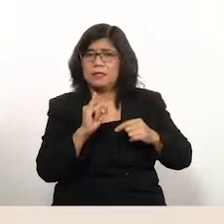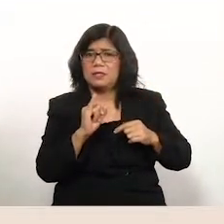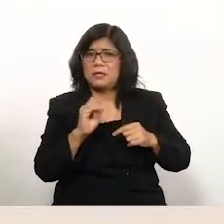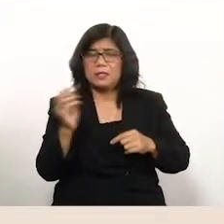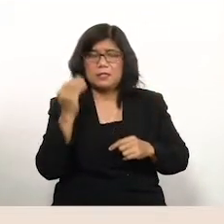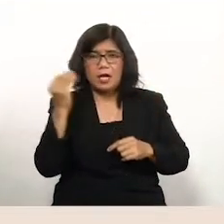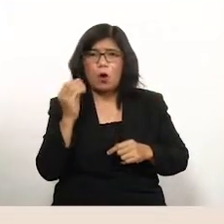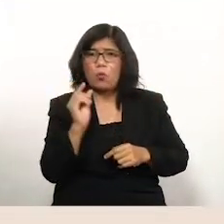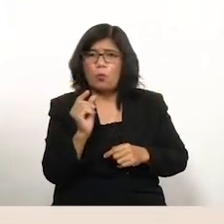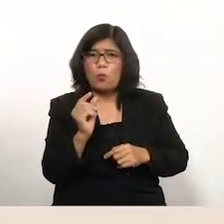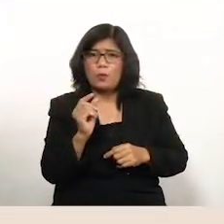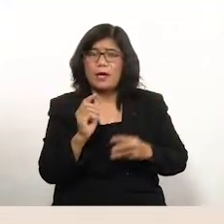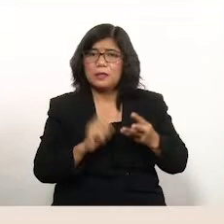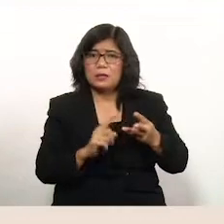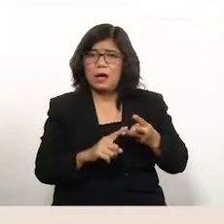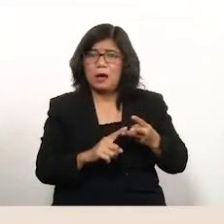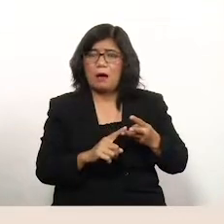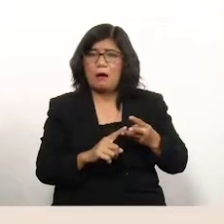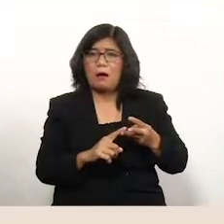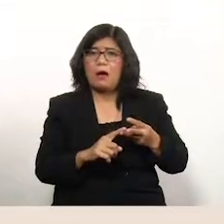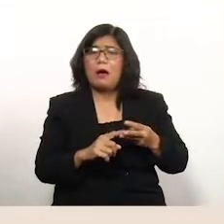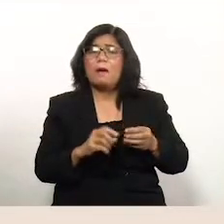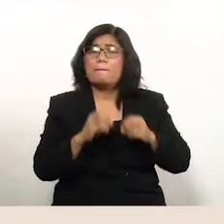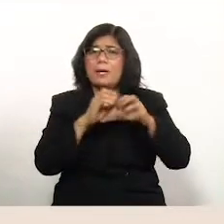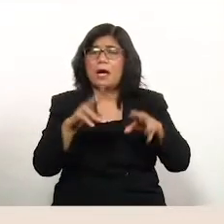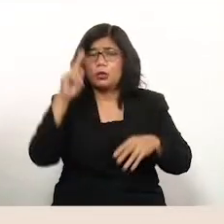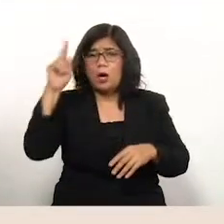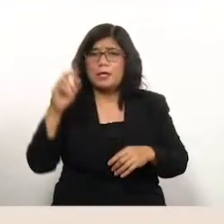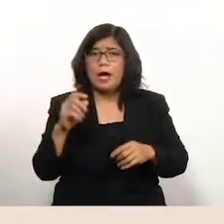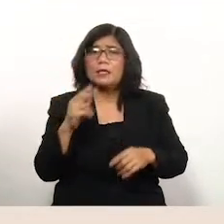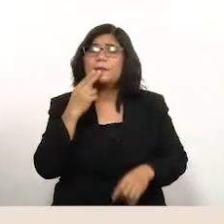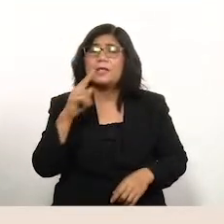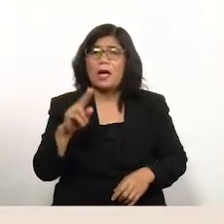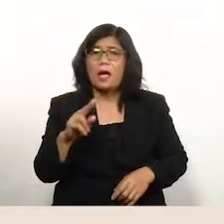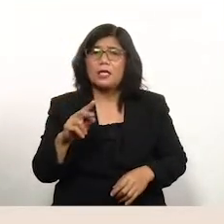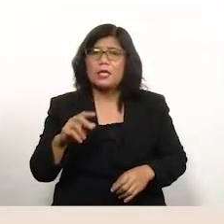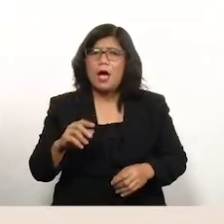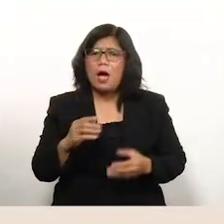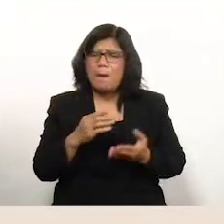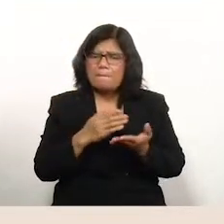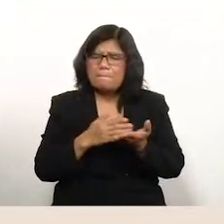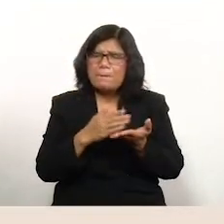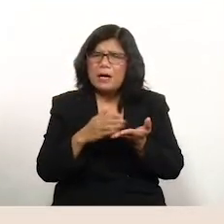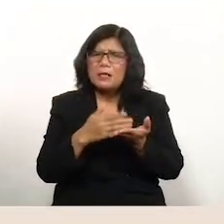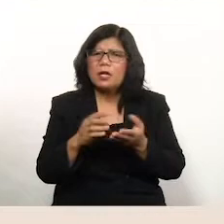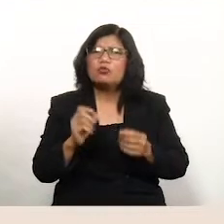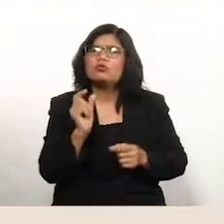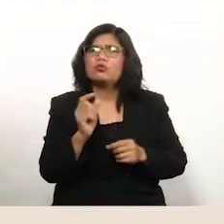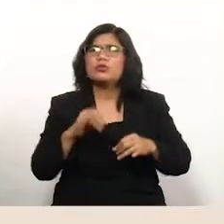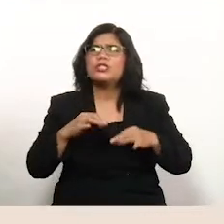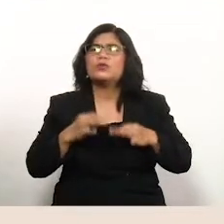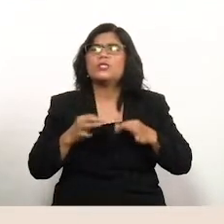pada kenyataannya dengan berkat yang Tuhan percayakan Ayo kita bisa berbuat banyak bagi jiwa-jiwa Santa bagi pekerjaan tuhan di muka